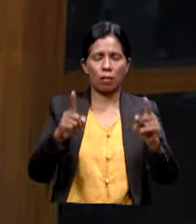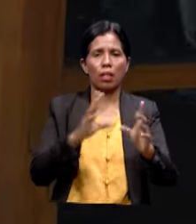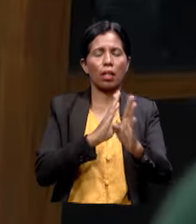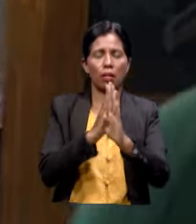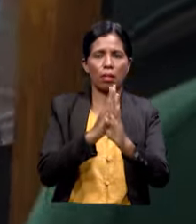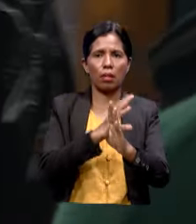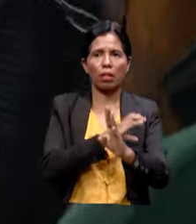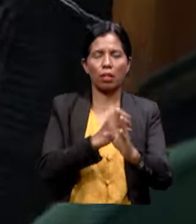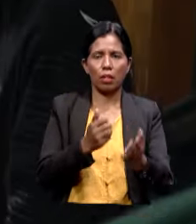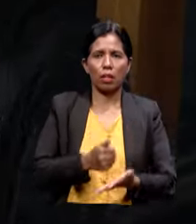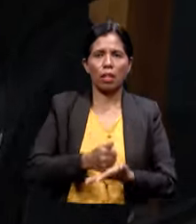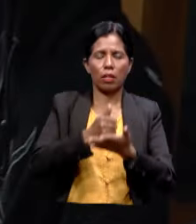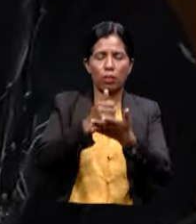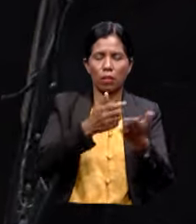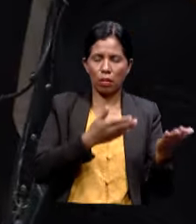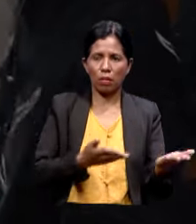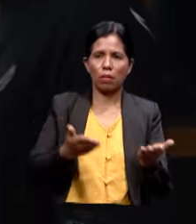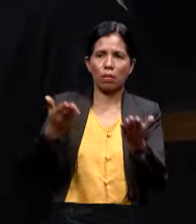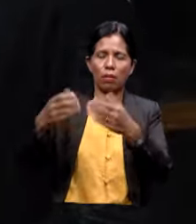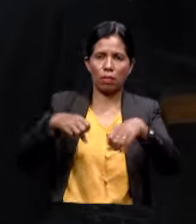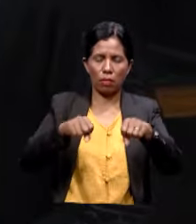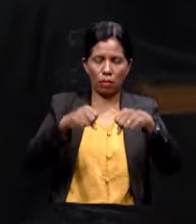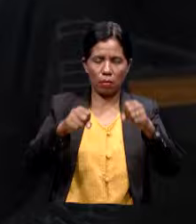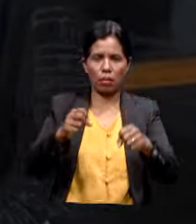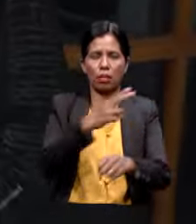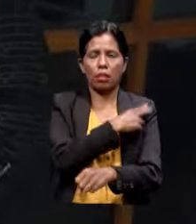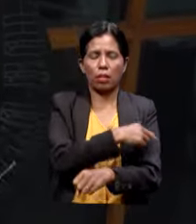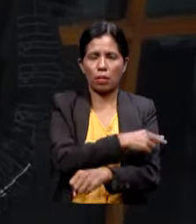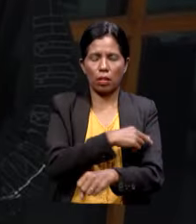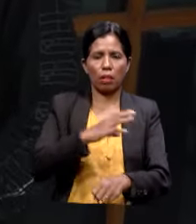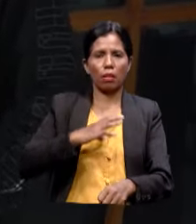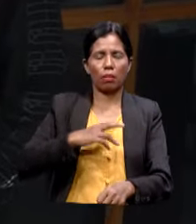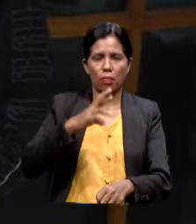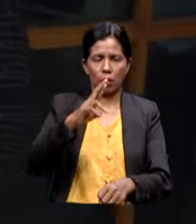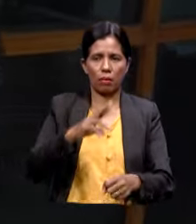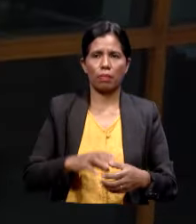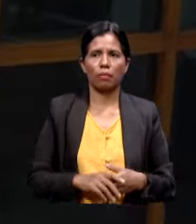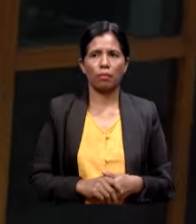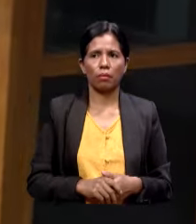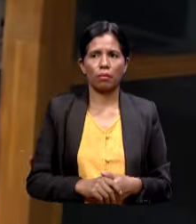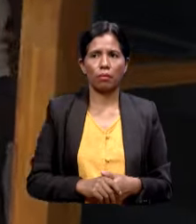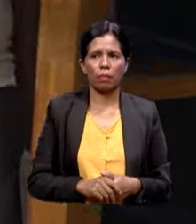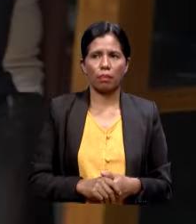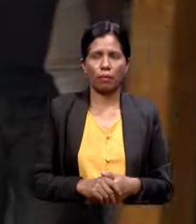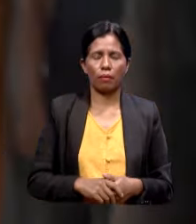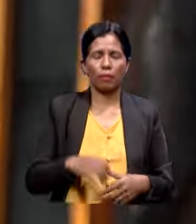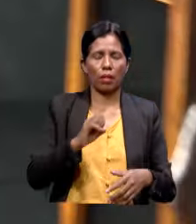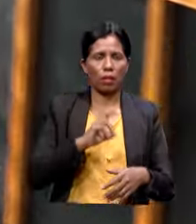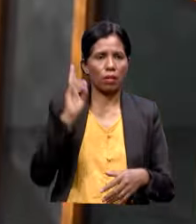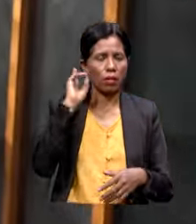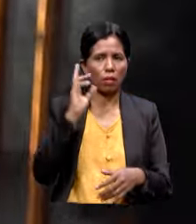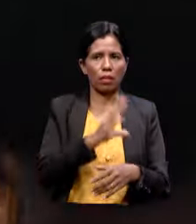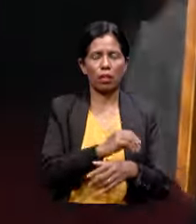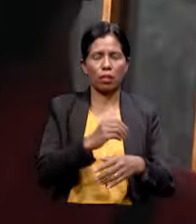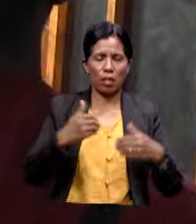clear hode nia zuda tulo matebian homotor ba centro Saudi Comoro. Se tilma mate bien y se mate bien y